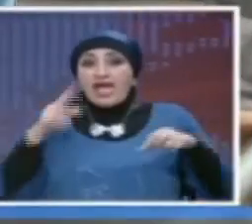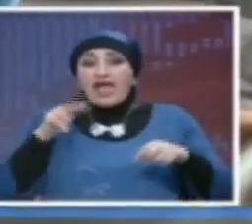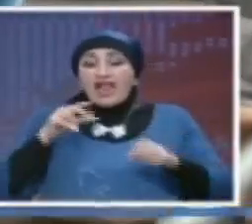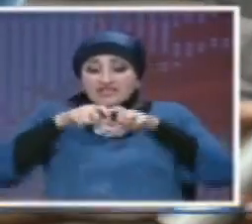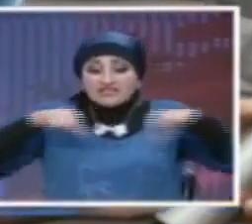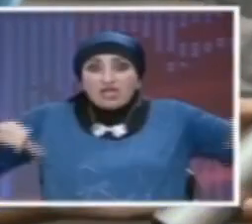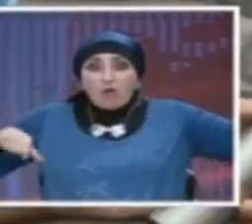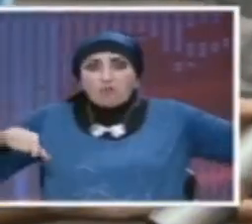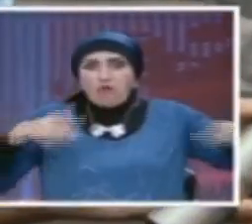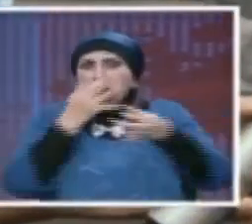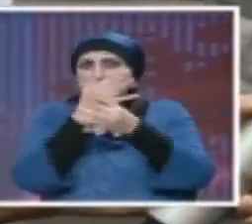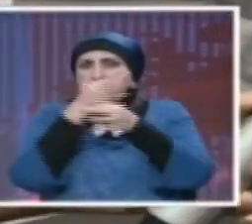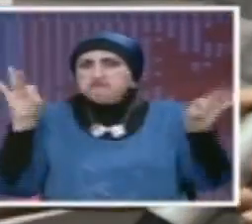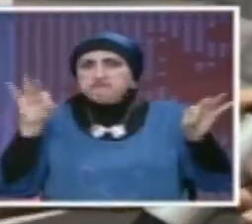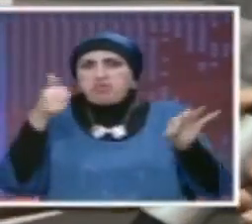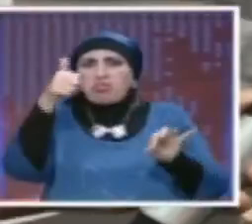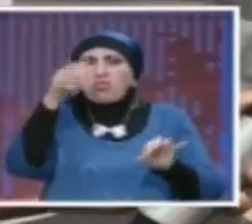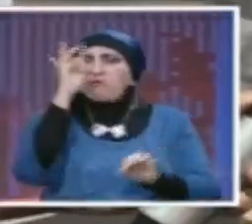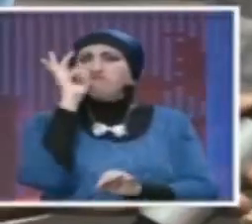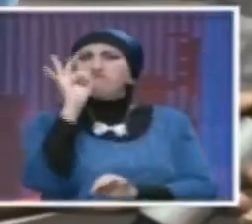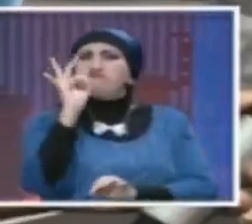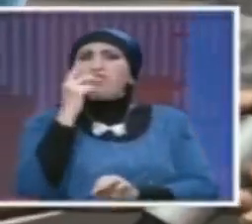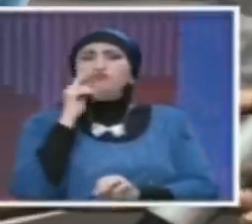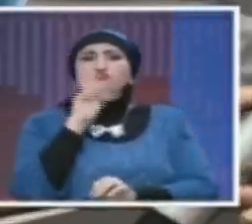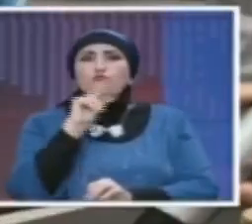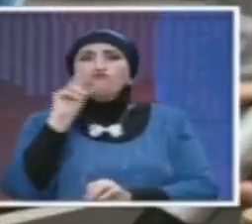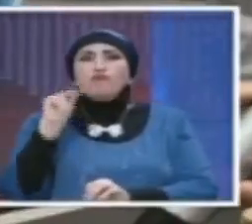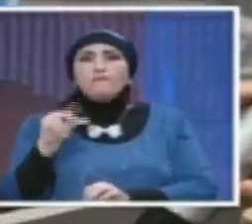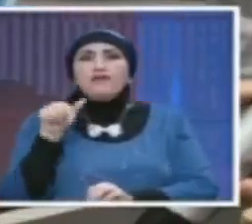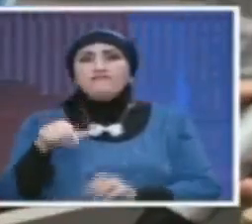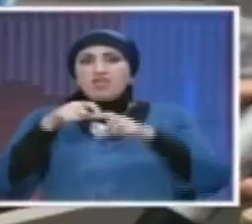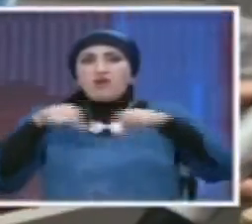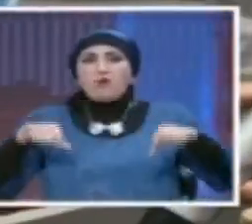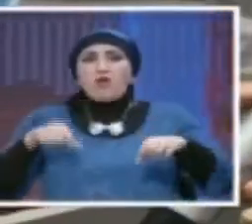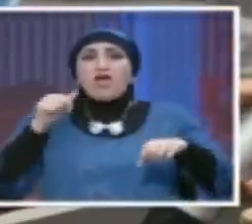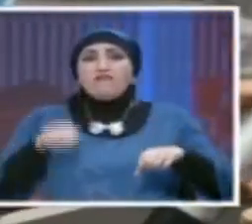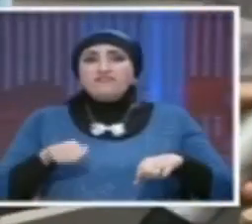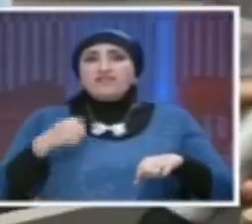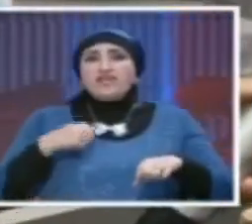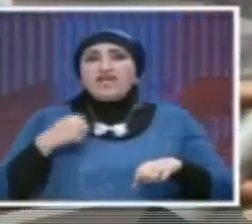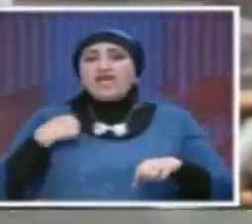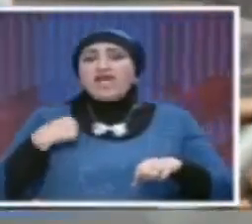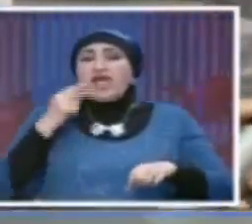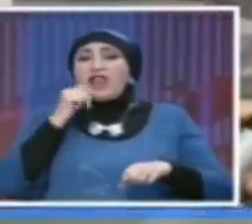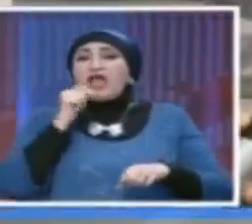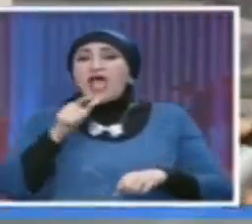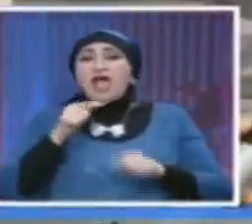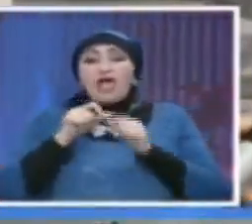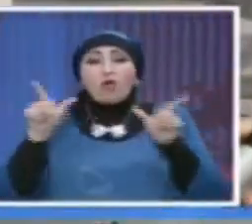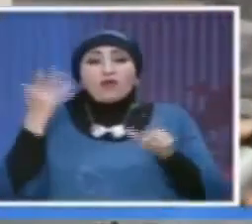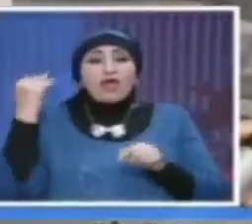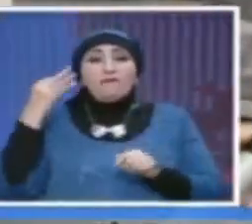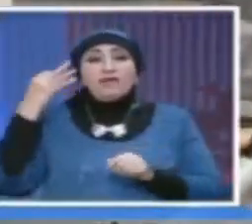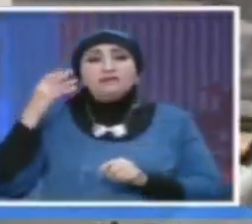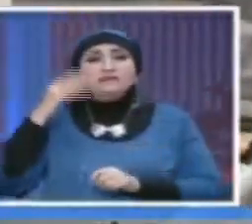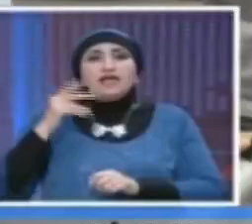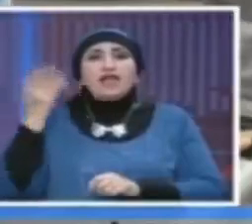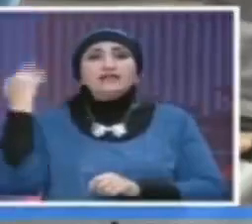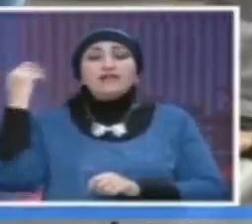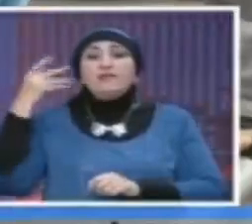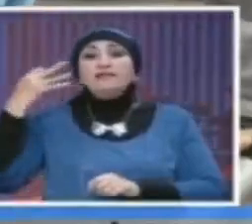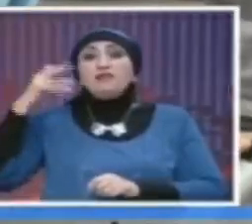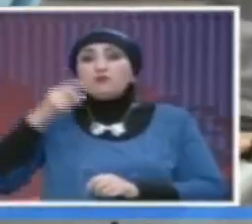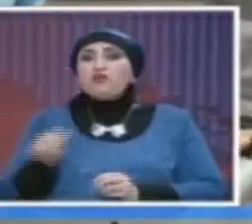التوابيت أكثر من رائعة مقارنة بالحالة اللي توجد فيها التوابيت اللي أعلناها في 3 أكتوبر 59